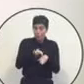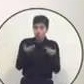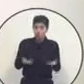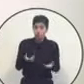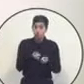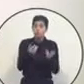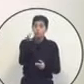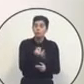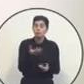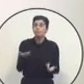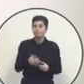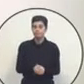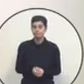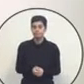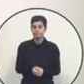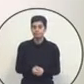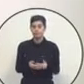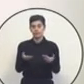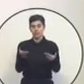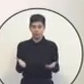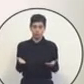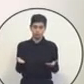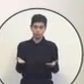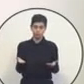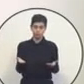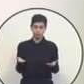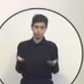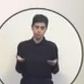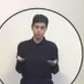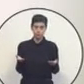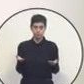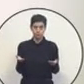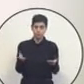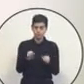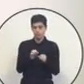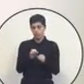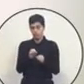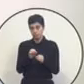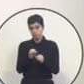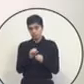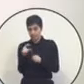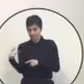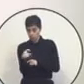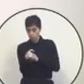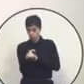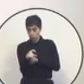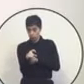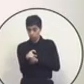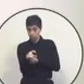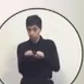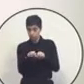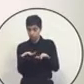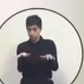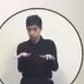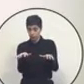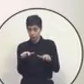freiner. Alors, on considère effectivement que pour qu'un virus arrête de circuler, il faut qu'il y ait une